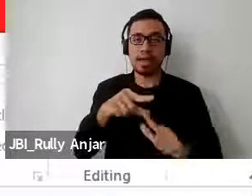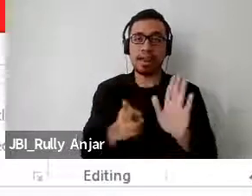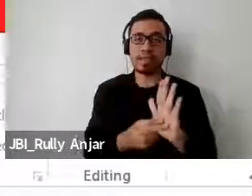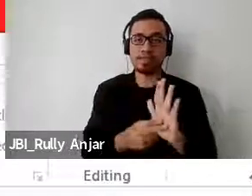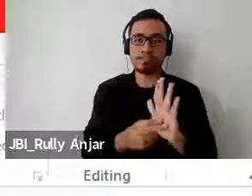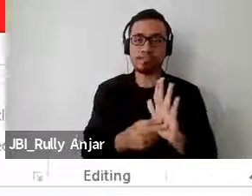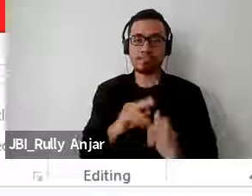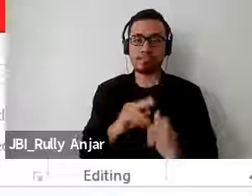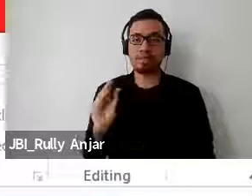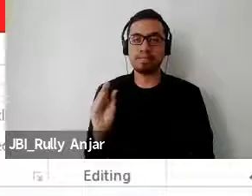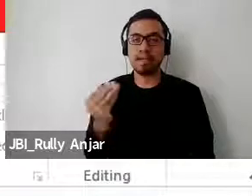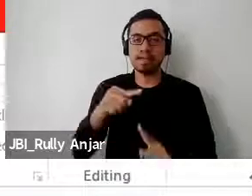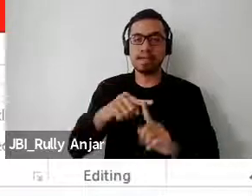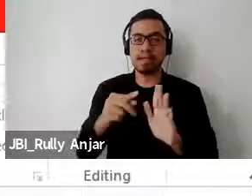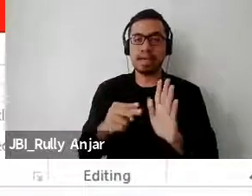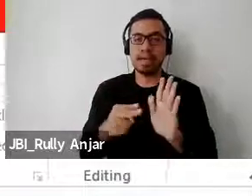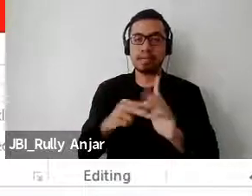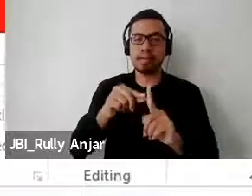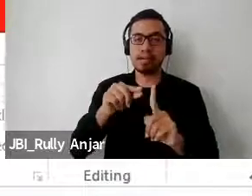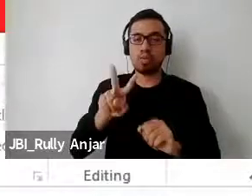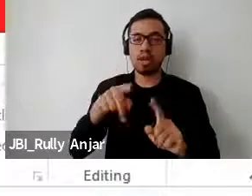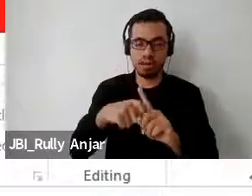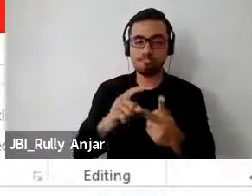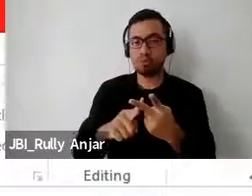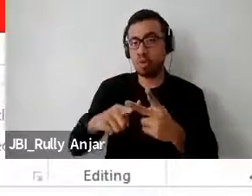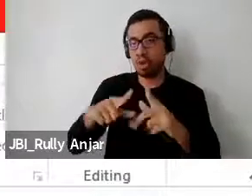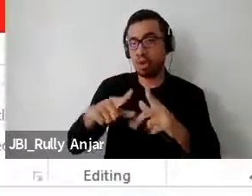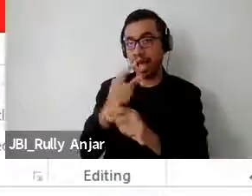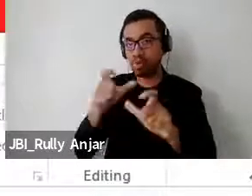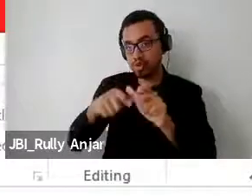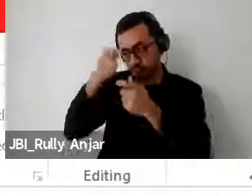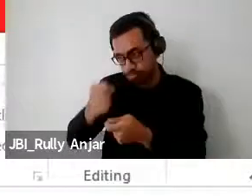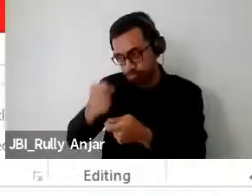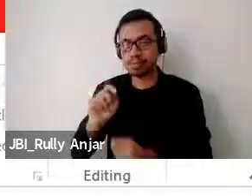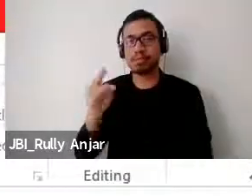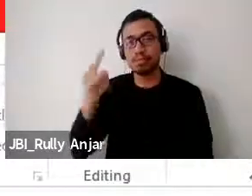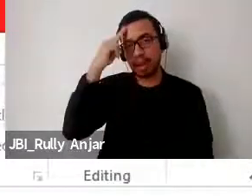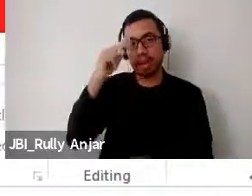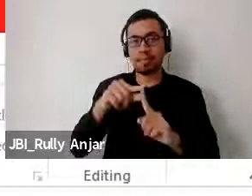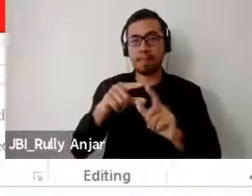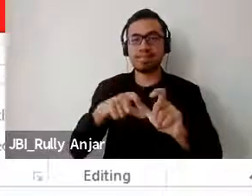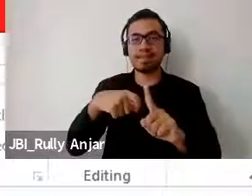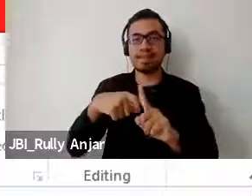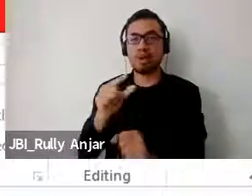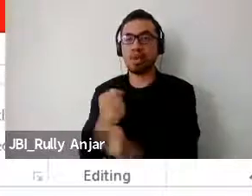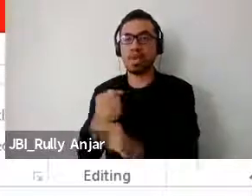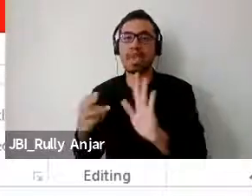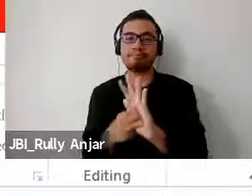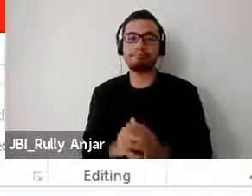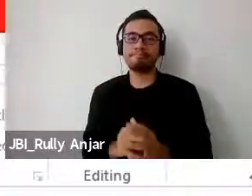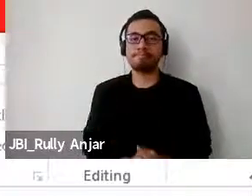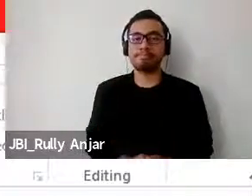Yang terhormat Bapak Agus Joko Pitoyo, Kepala PSKK UGM. Yang saya hormati para